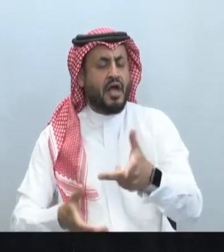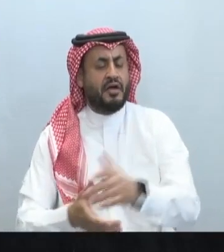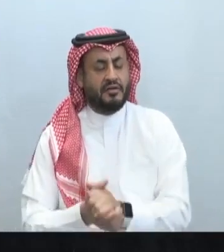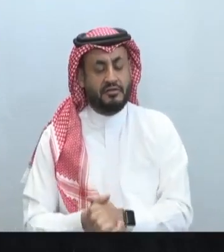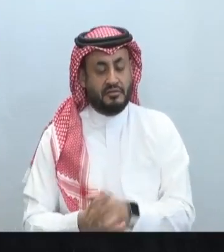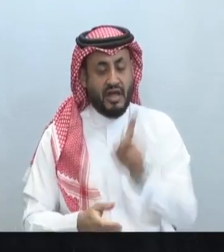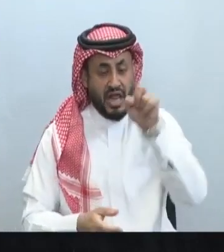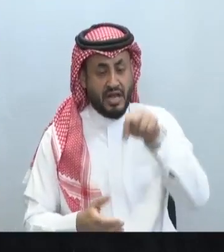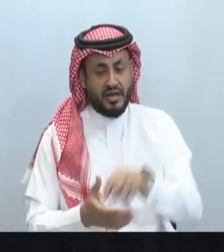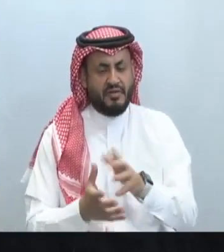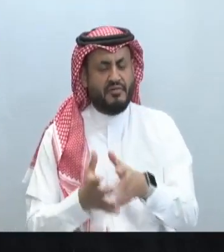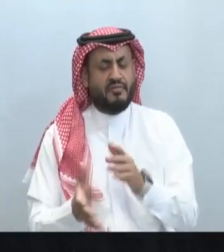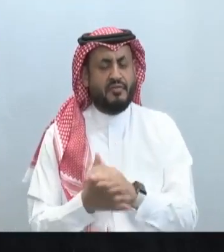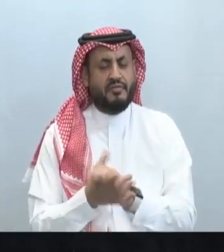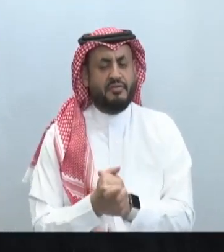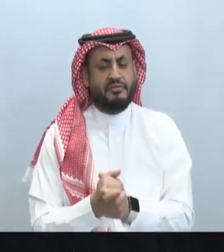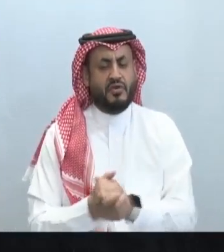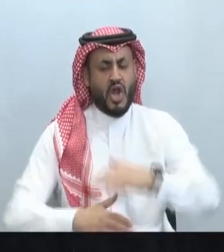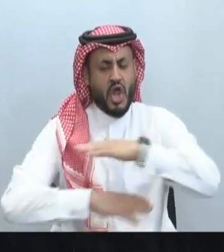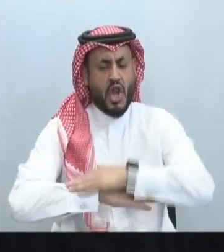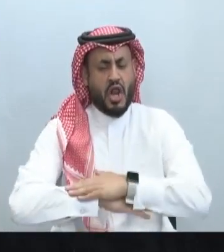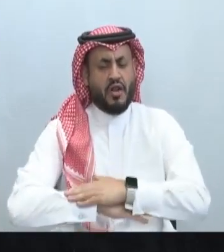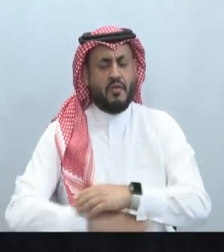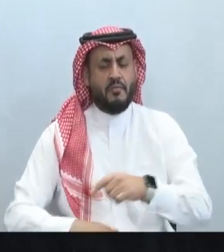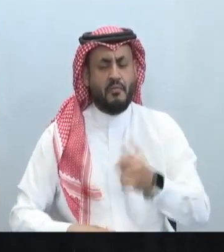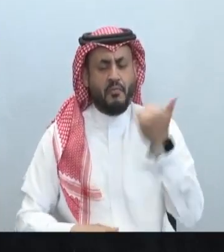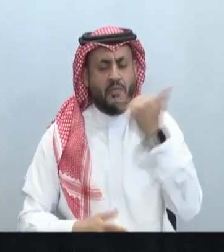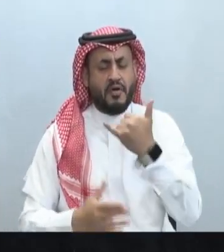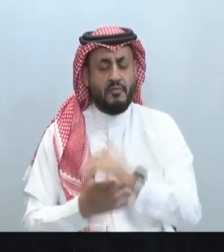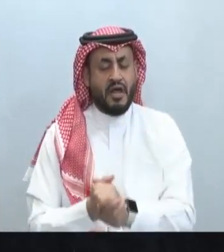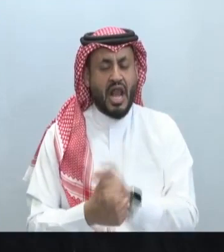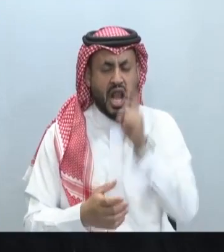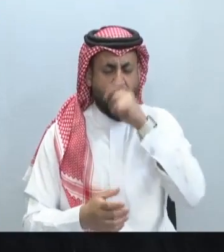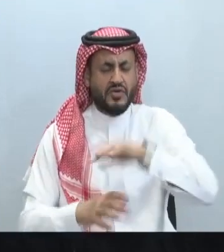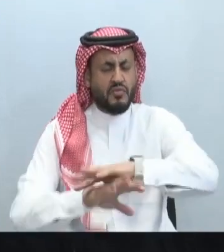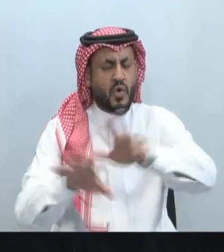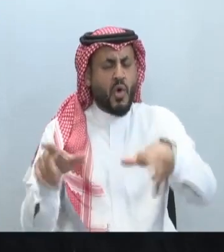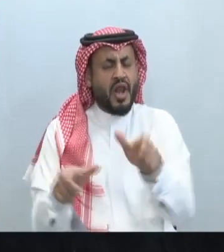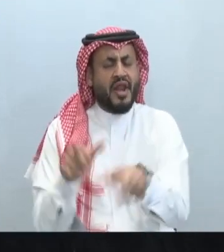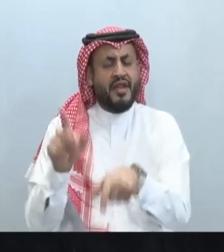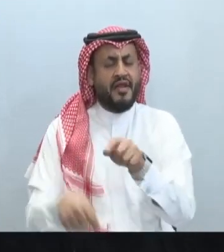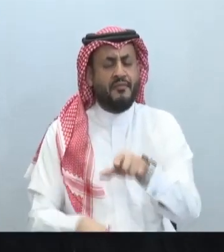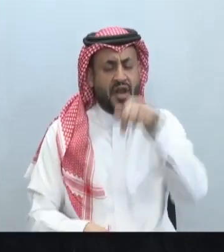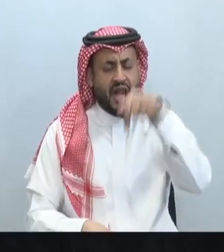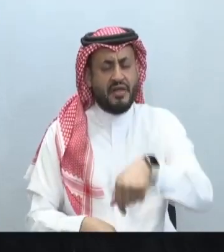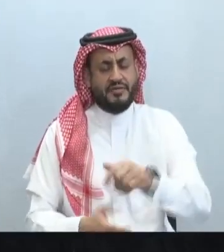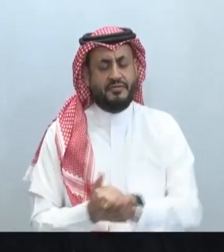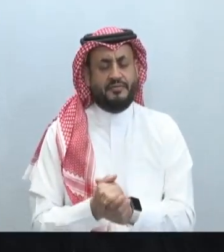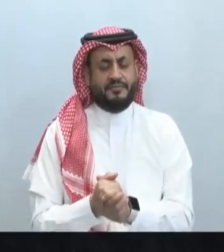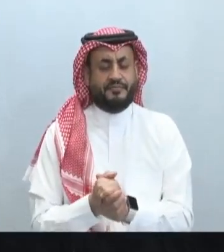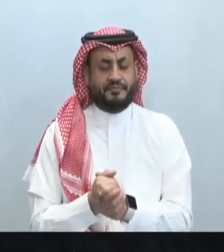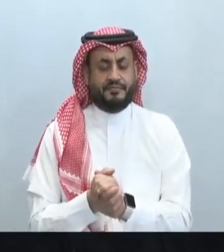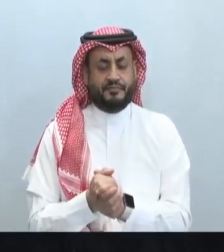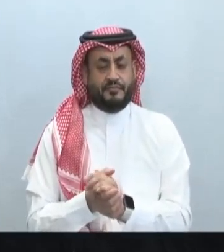سنتحدث عن خلق عظيم هذا الخلق يجب على الجميع ان يتحلى به